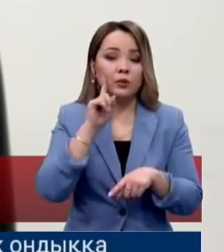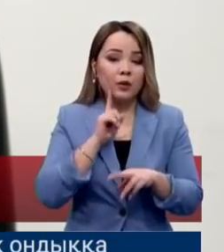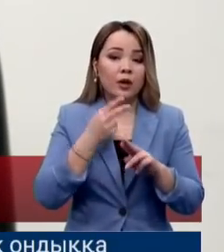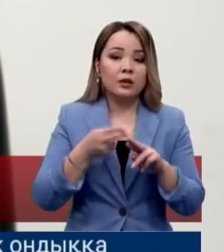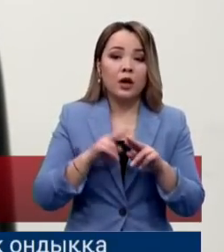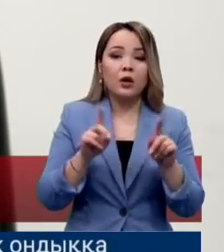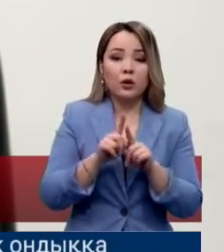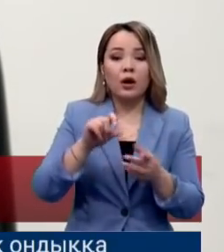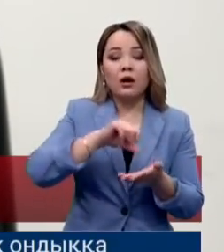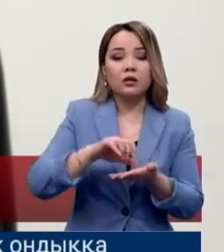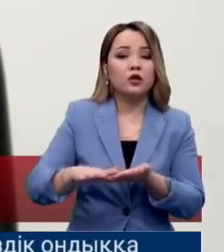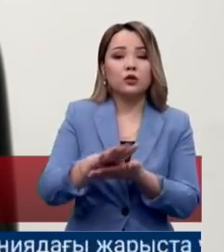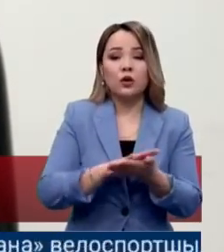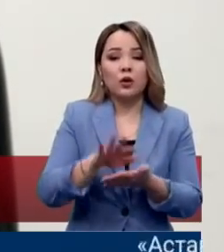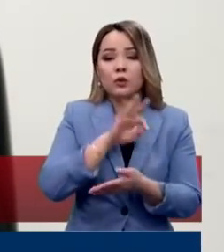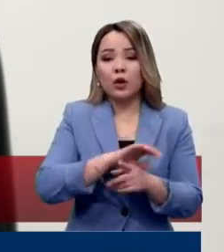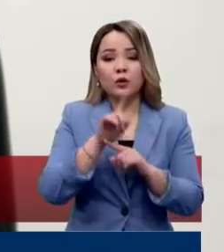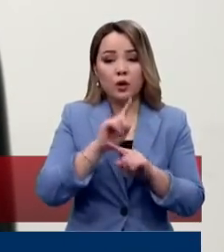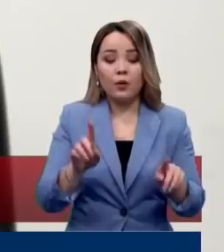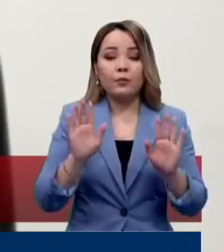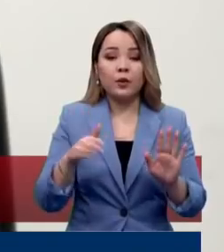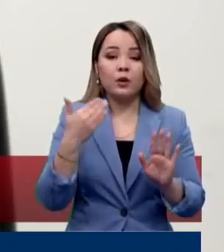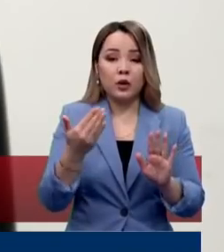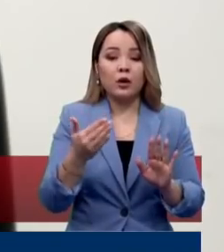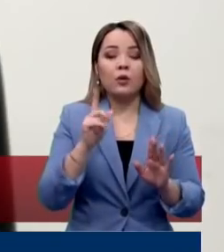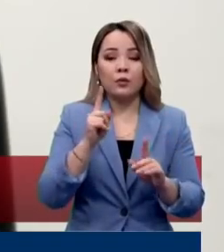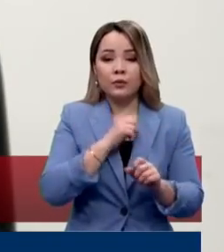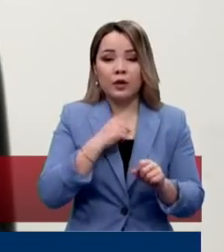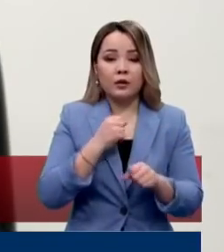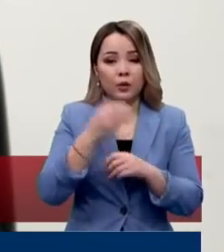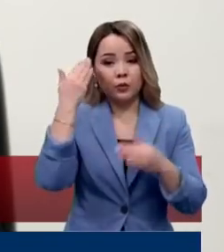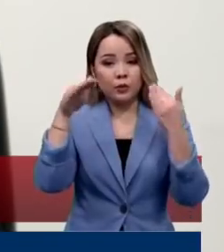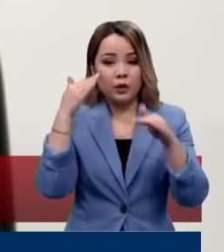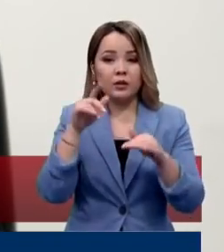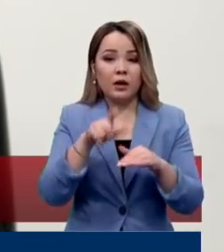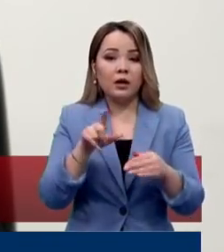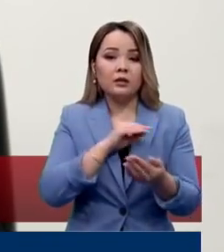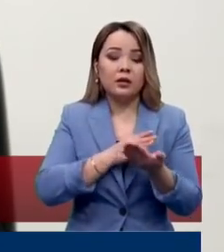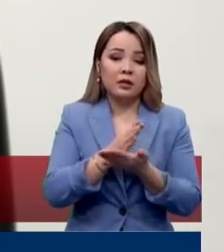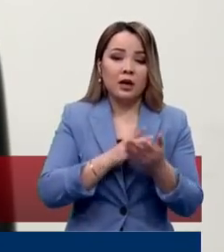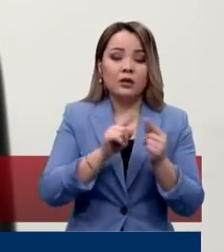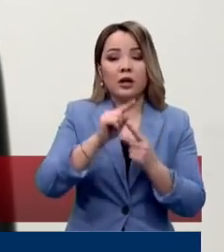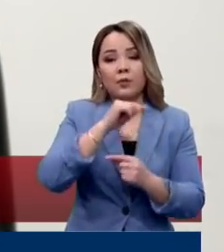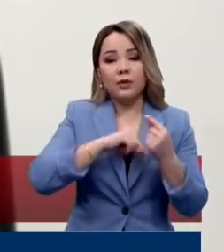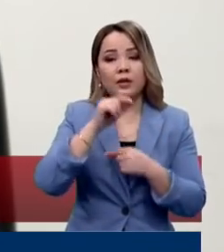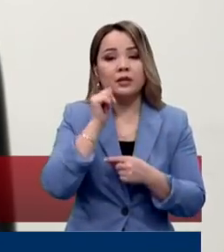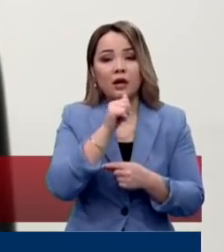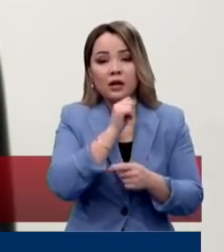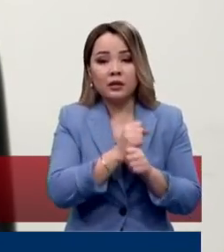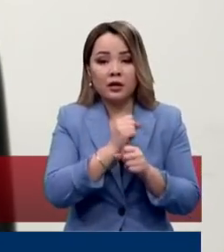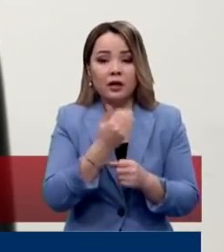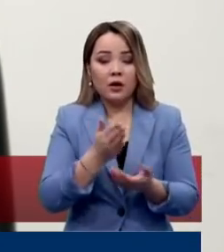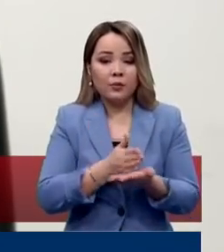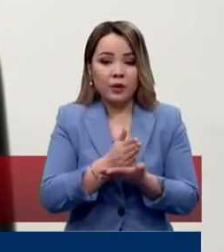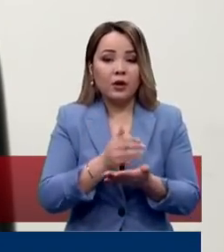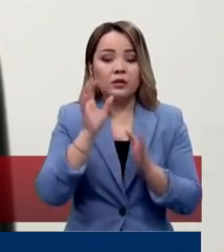мысалы. Соларға қатысты ешқандай қолданылмайды. Бұл жерде көлеңкеде өзінің кәсіпкерлік қызметін жасырып отырған, немесе кәсіпкерлік